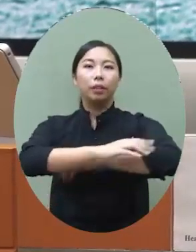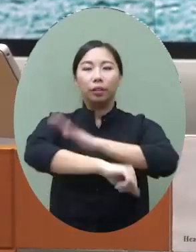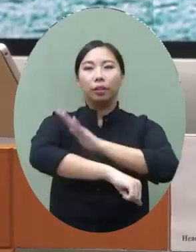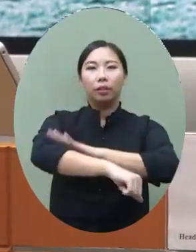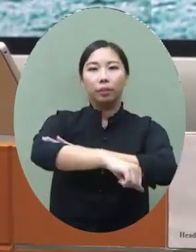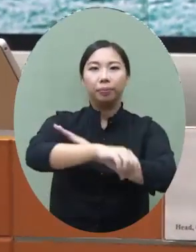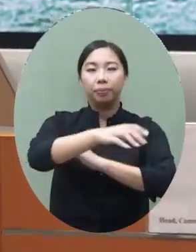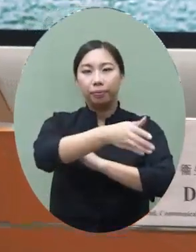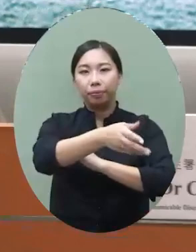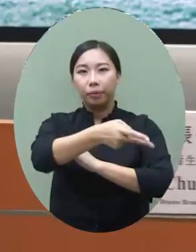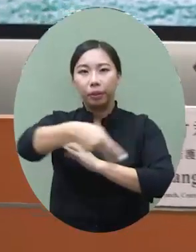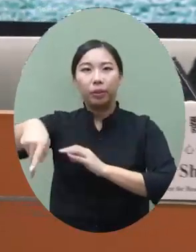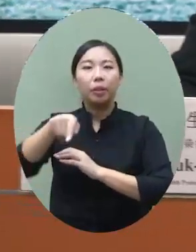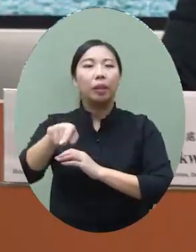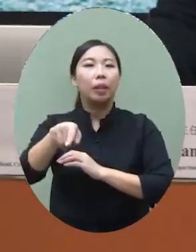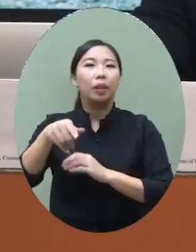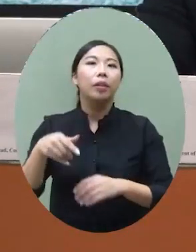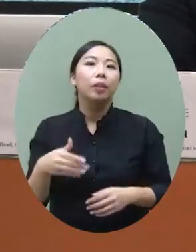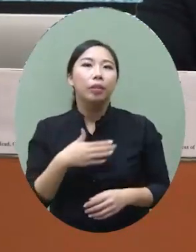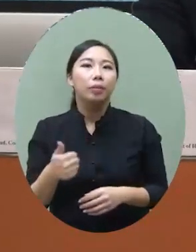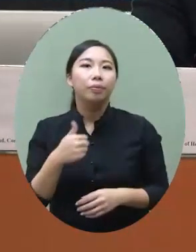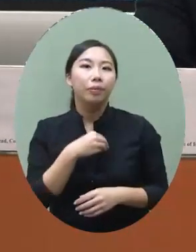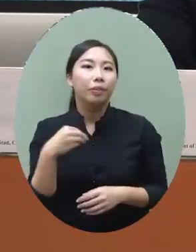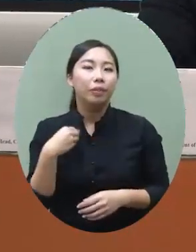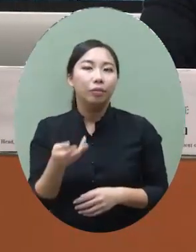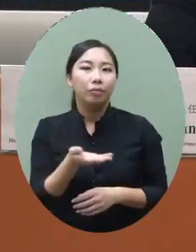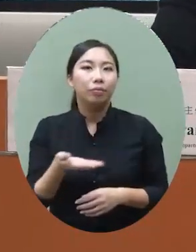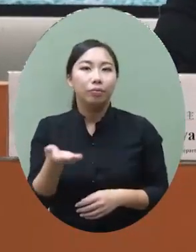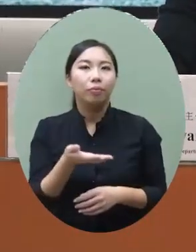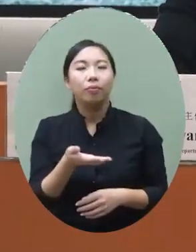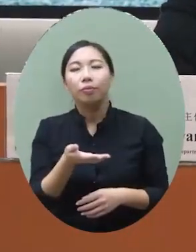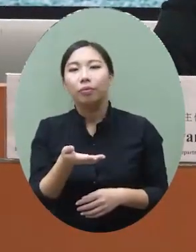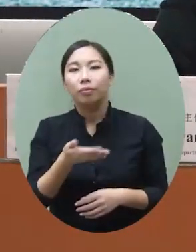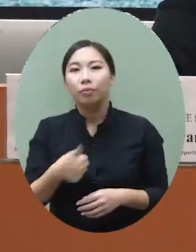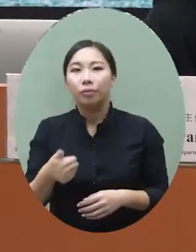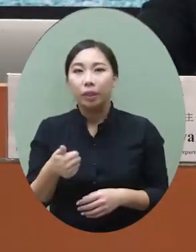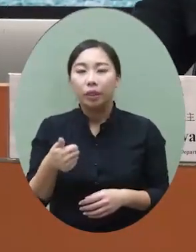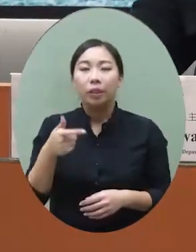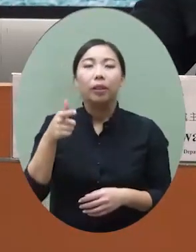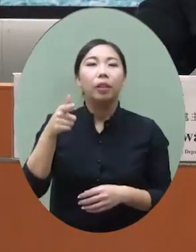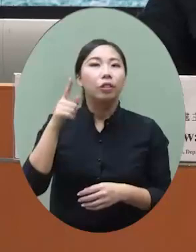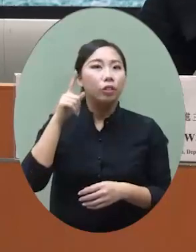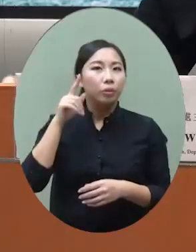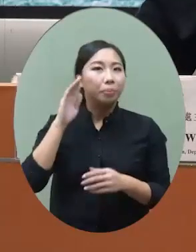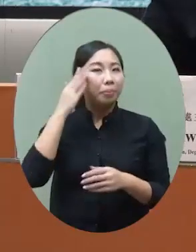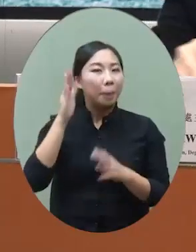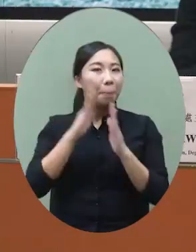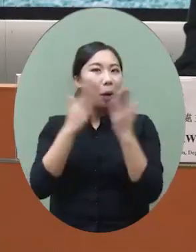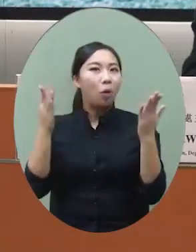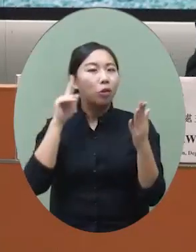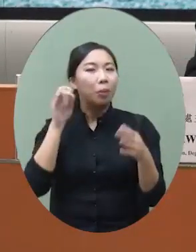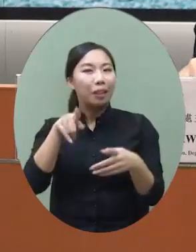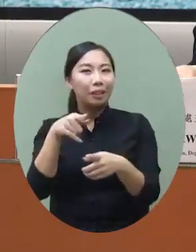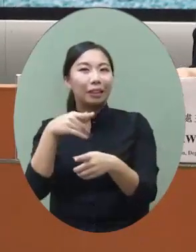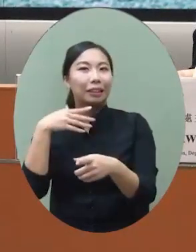兩位醫生你好，明報，我想問翻艾寧樓嗰個男院友咧，除咗佢去親戚嗰個屋企度裝修之外，有冇去過其